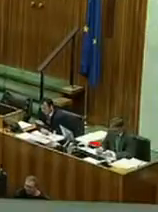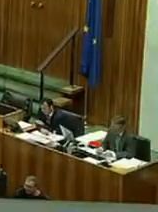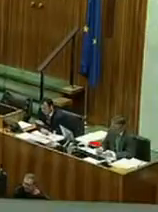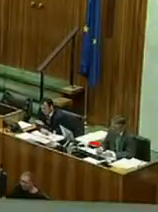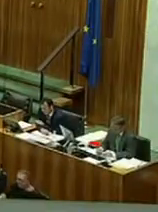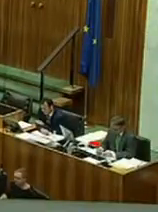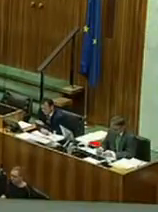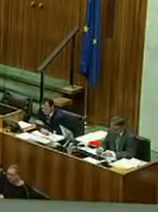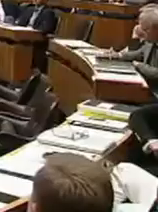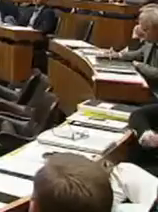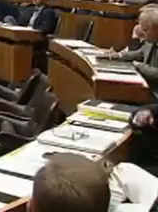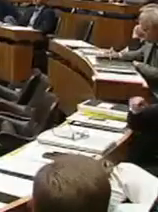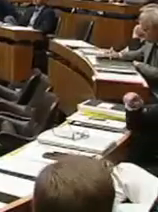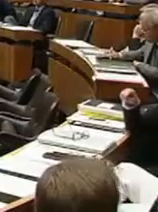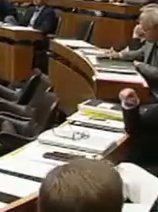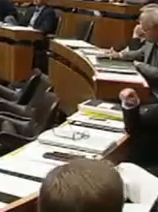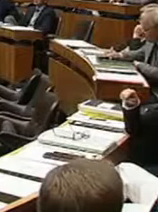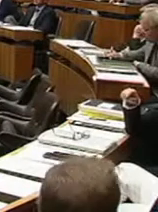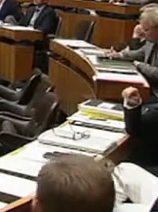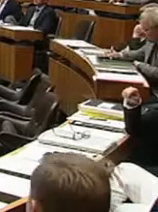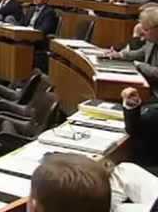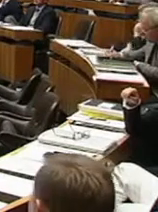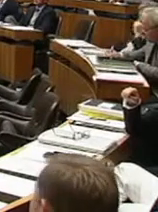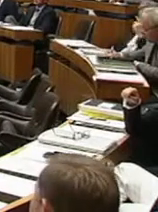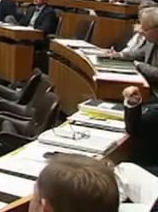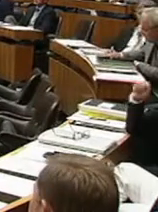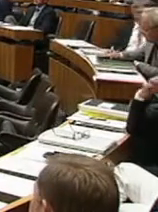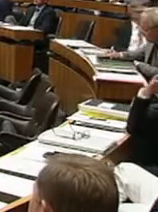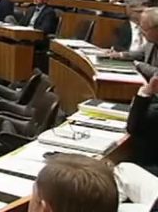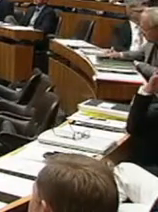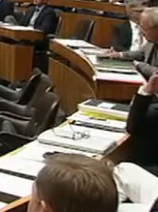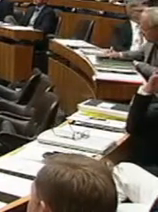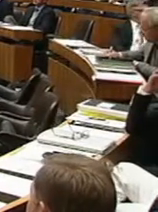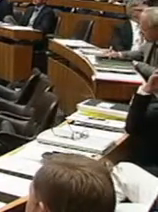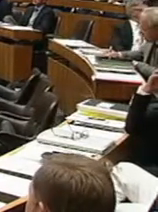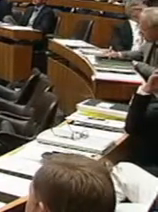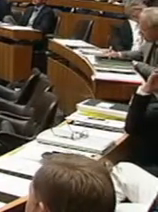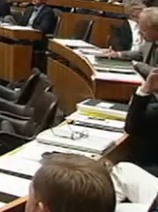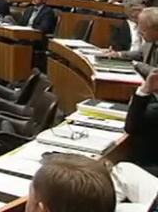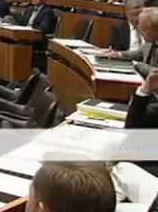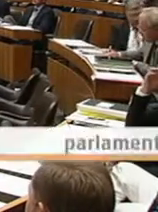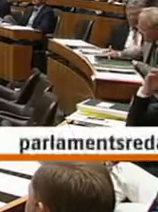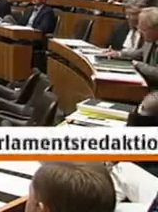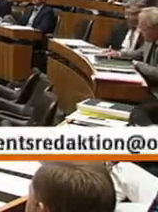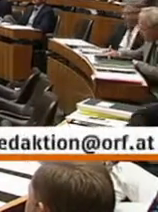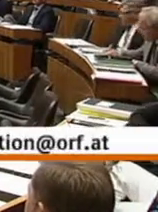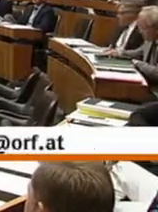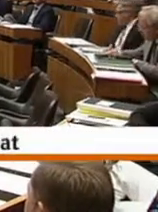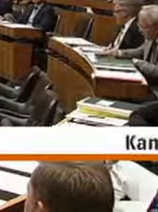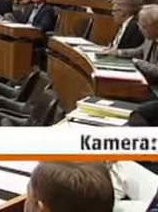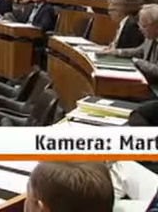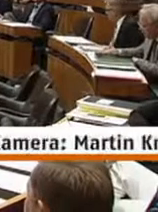Tag. Dass wir die Menschen dort eingebunden haben. Es hat keine Umfrage gegeben, sondern es hat